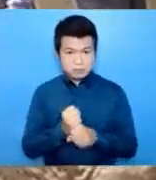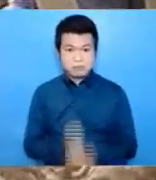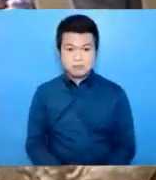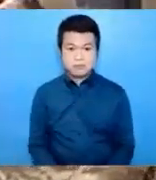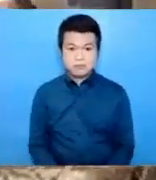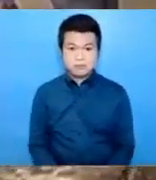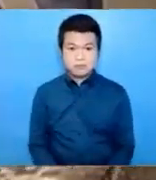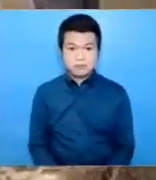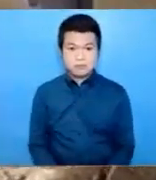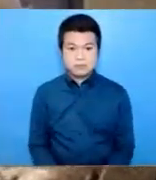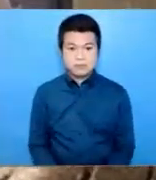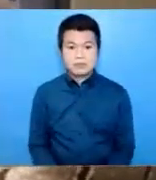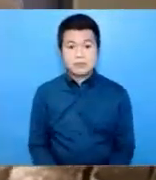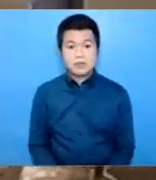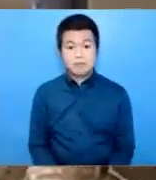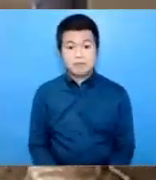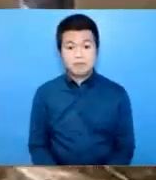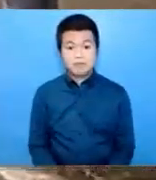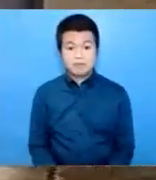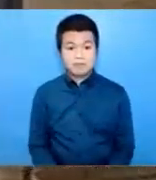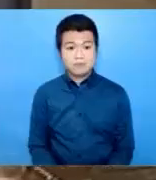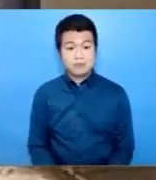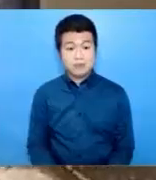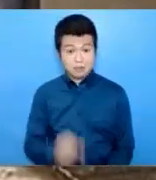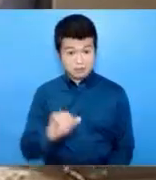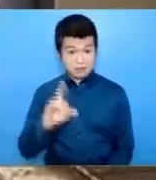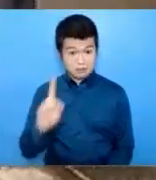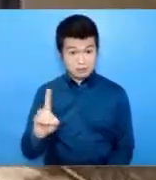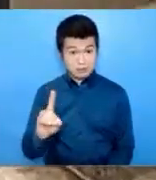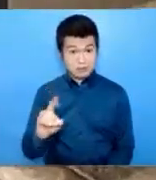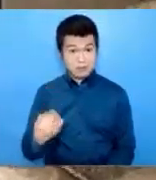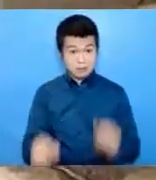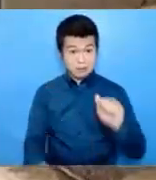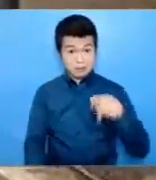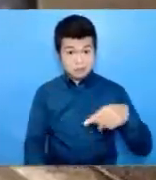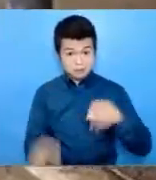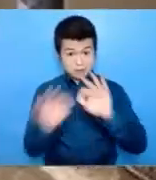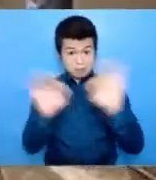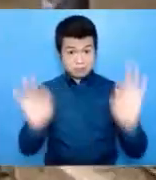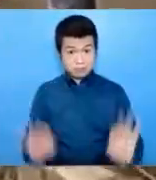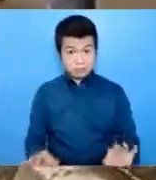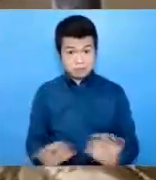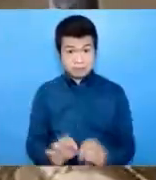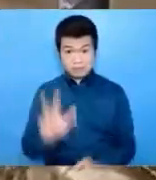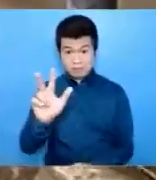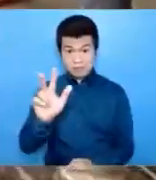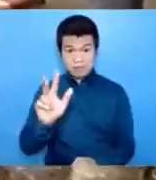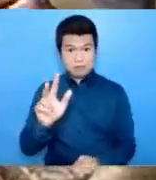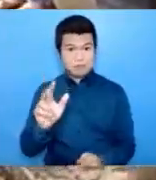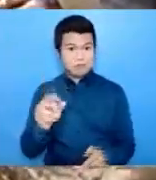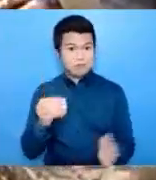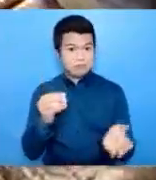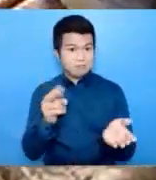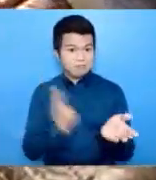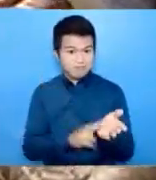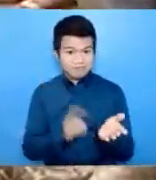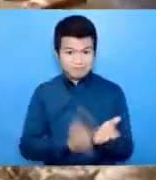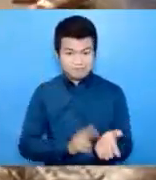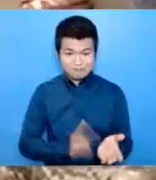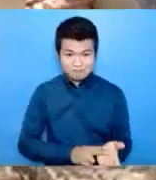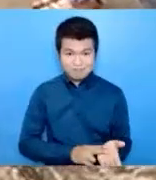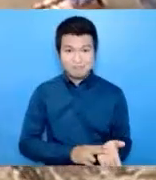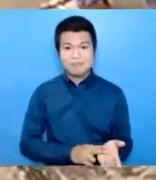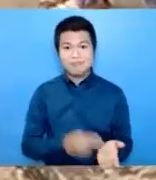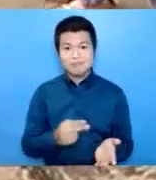sapon, ID, lagyan ng 3 firma, at lagay na rin po yung number nyo doon sa may papel